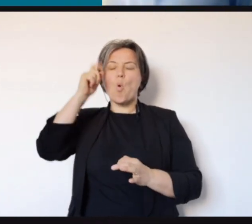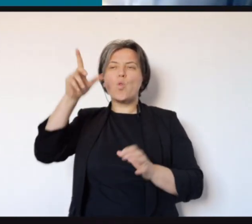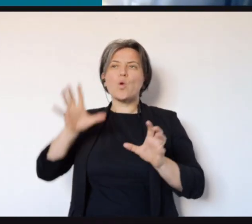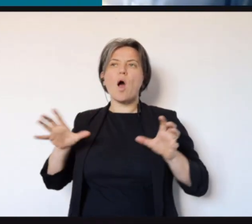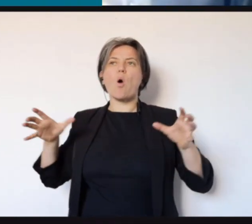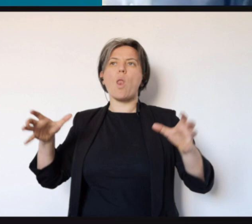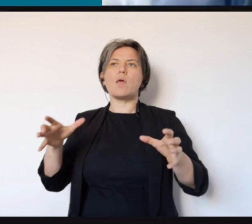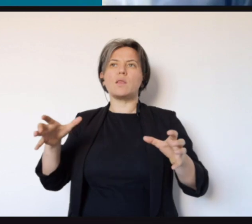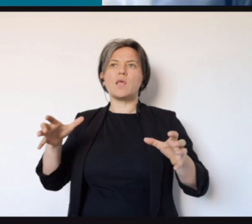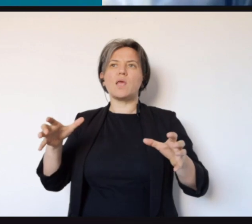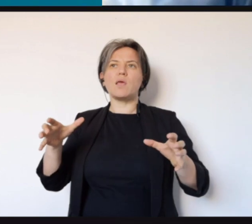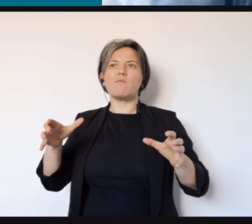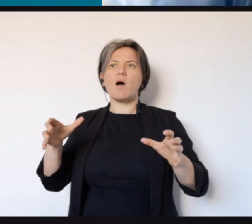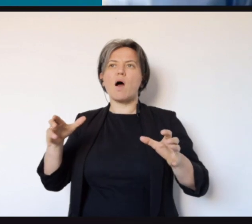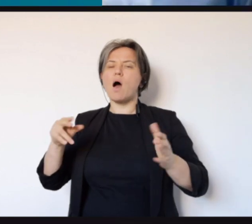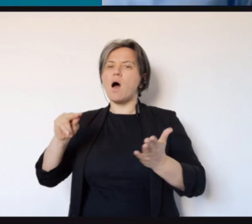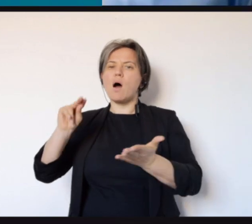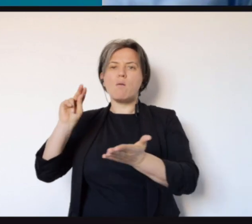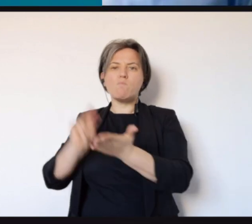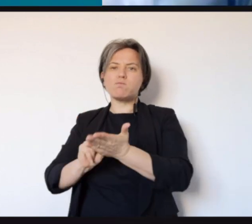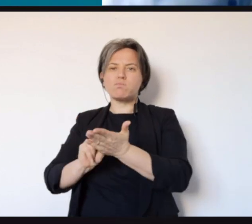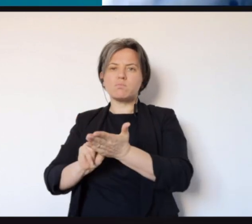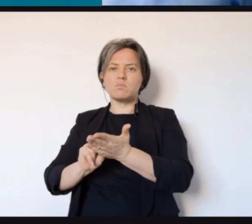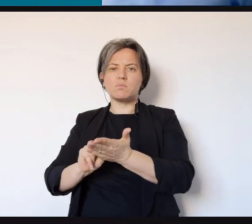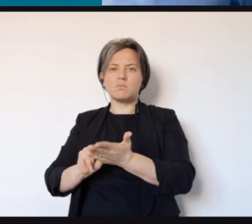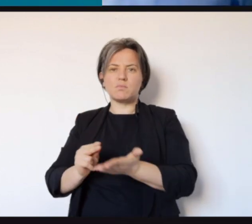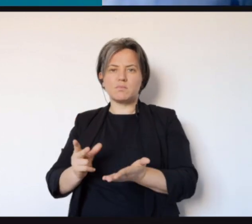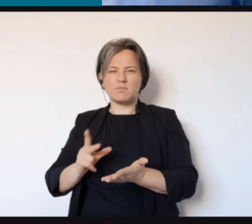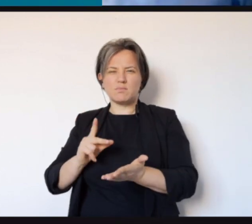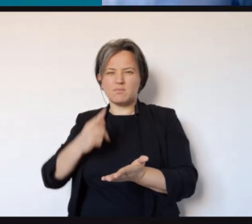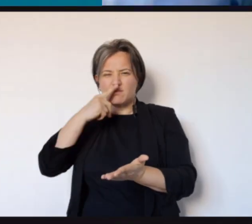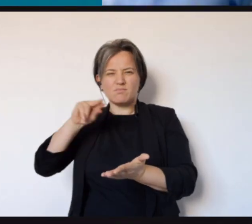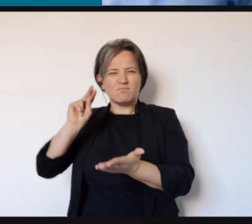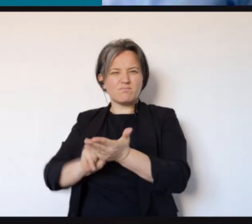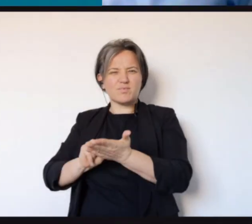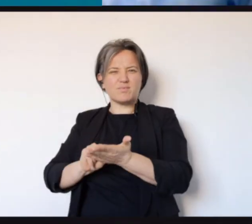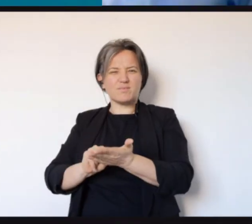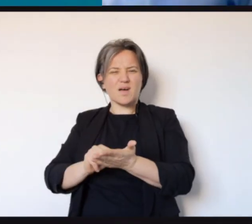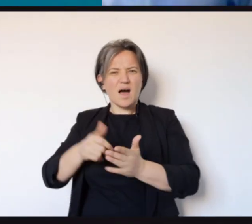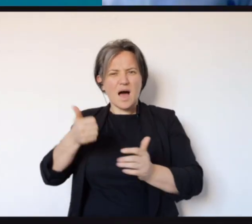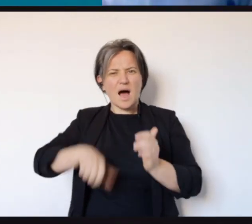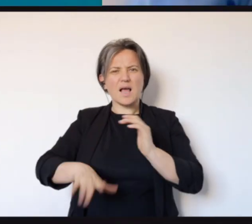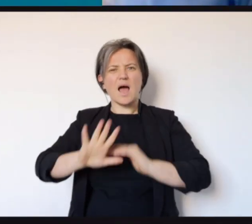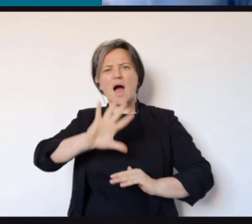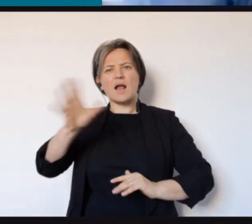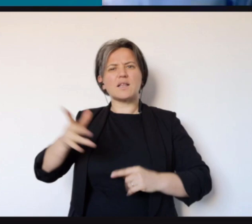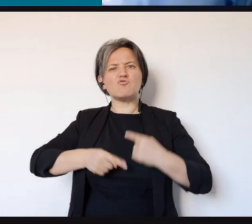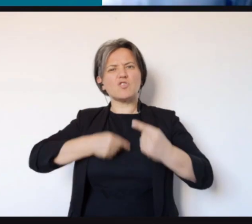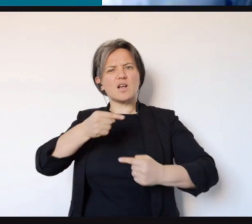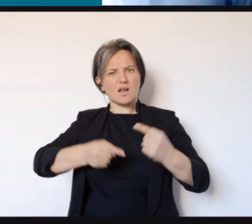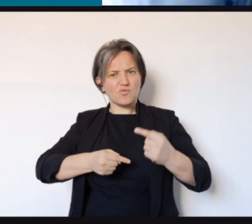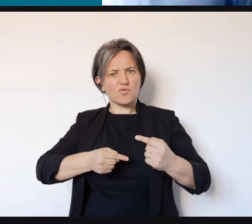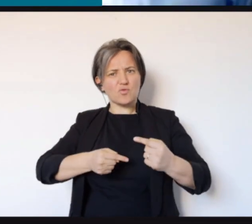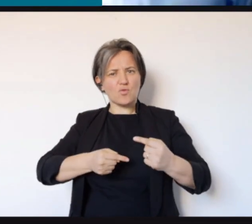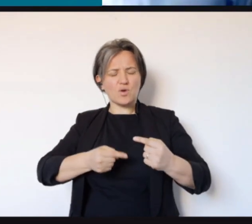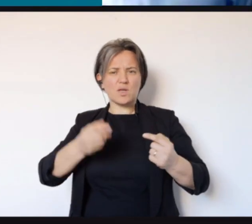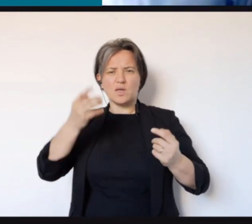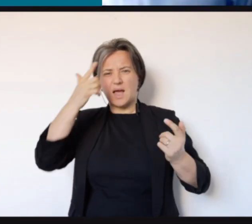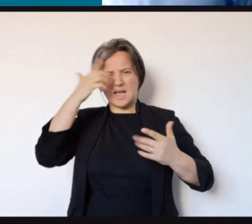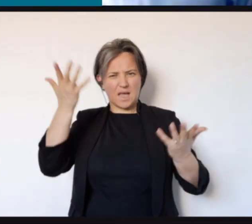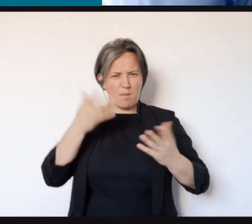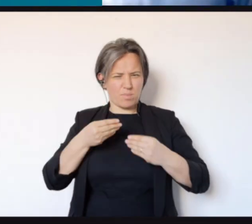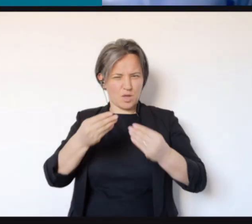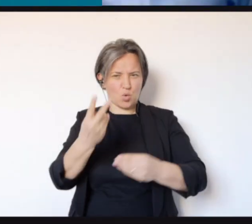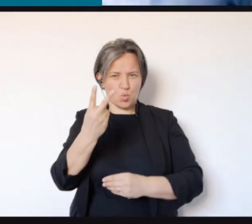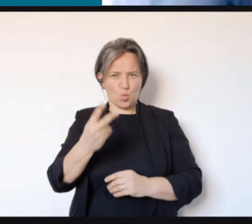cultura collettiva. Ce ne sono alcuni che hanno segnato anche nel passato alcune